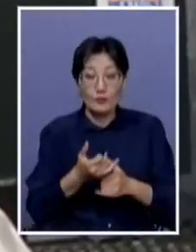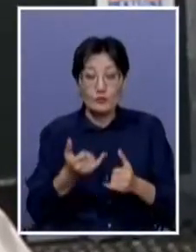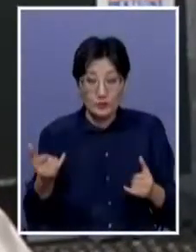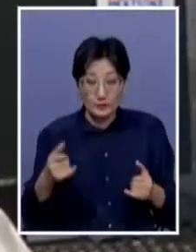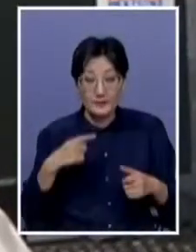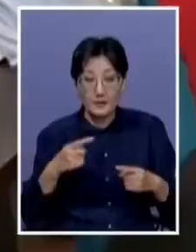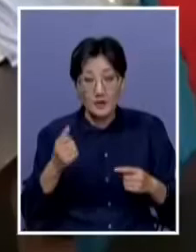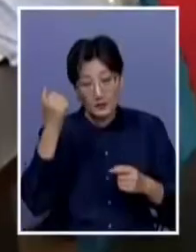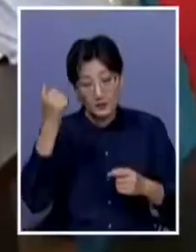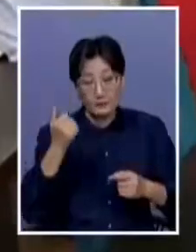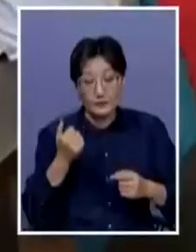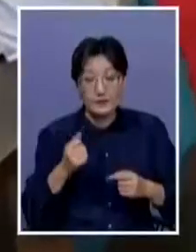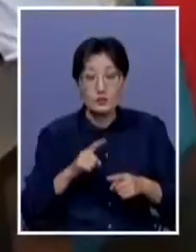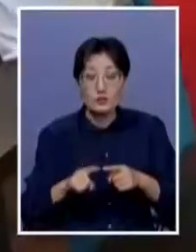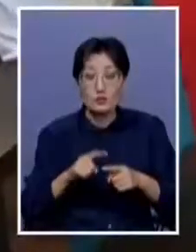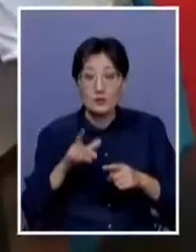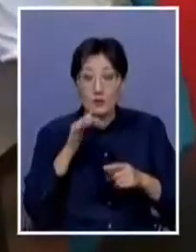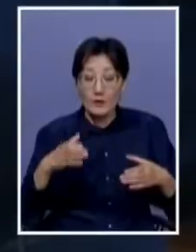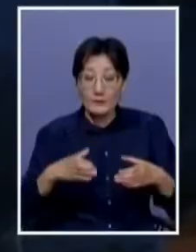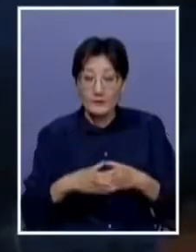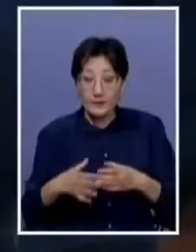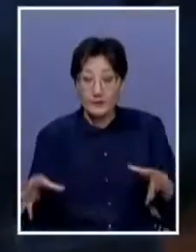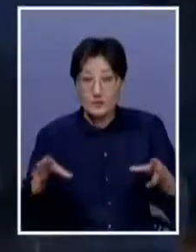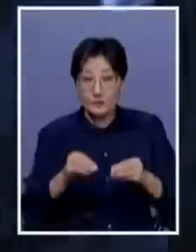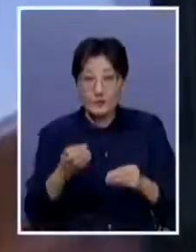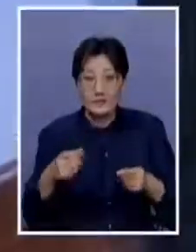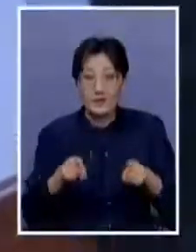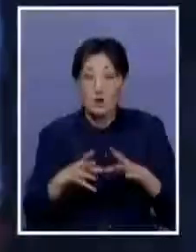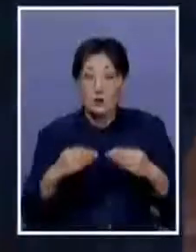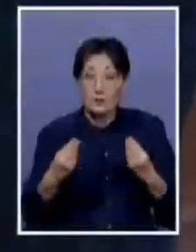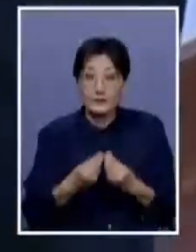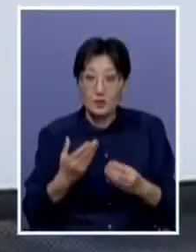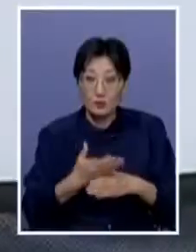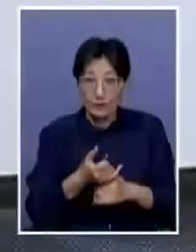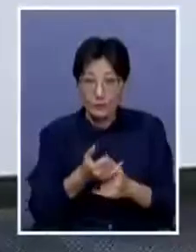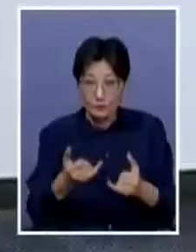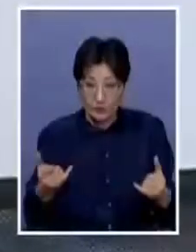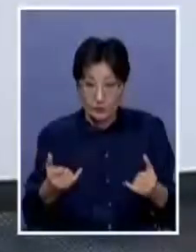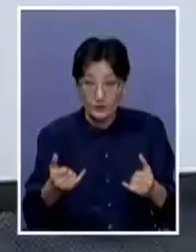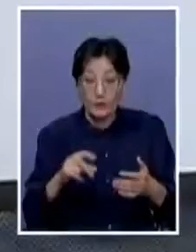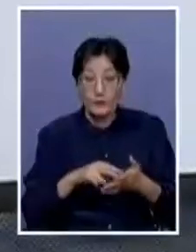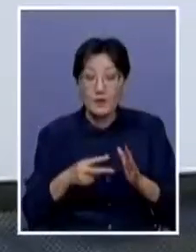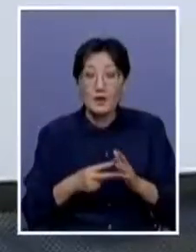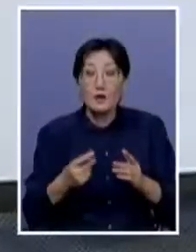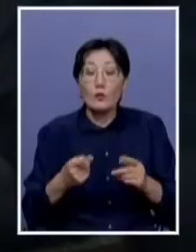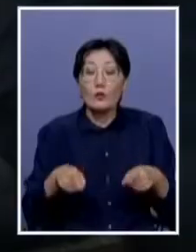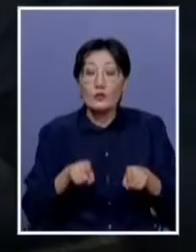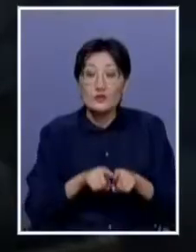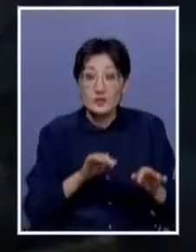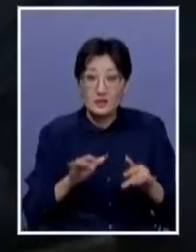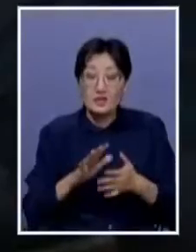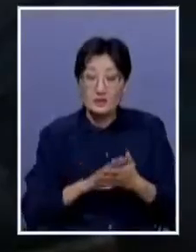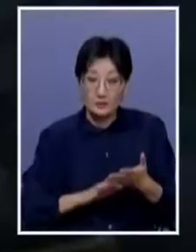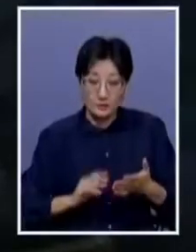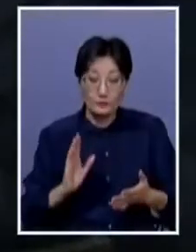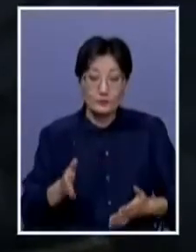отыр. Рахмет. Жуық арада партияластар бірігіп, тағы да отбасыларға көмектесуді көздеп отыр. Игі шара жалғасын табады.